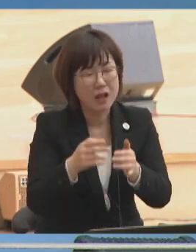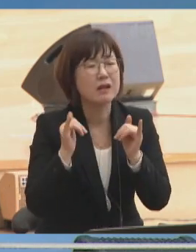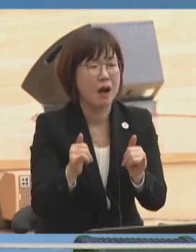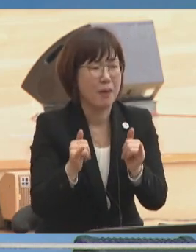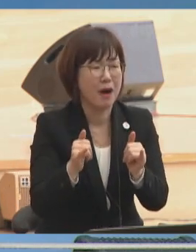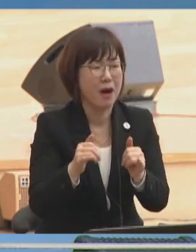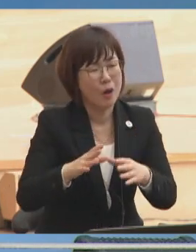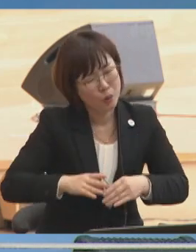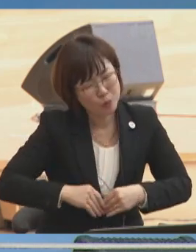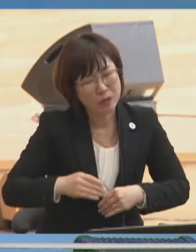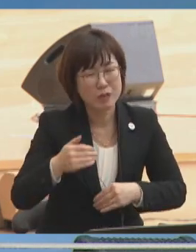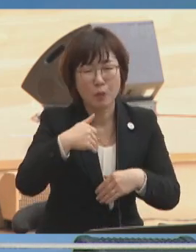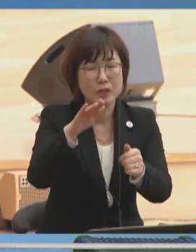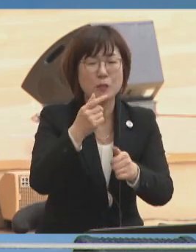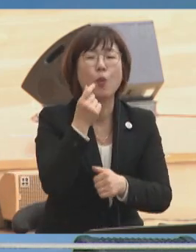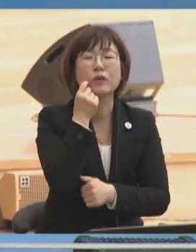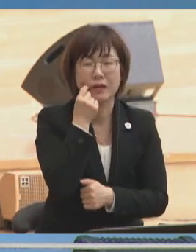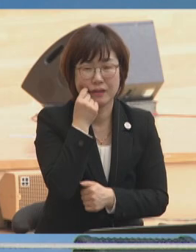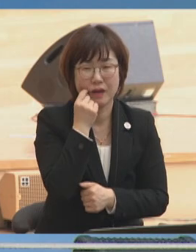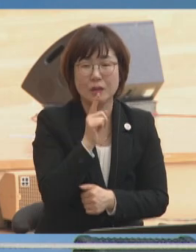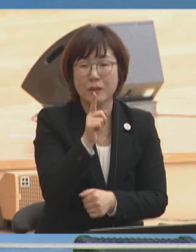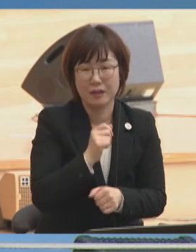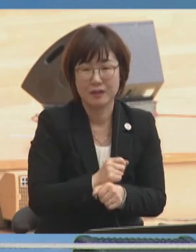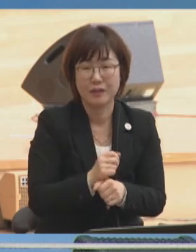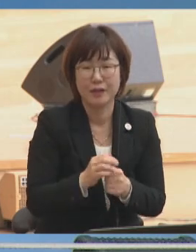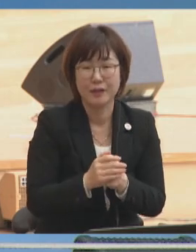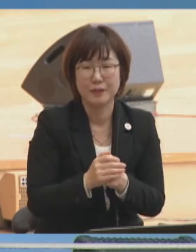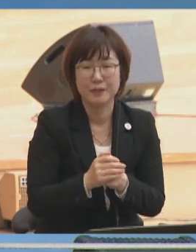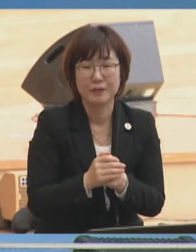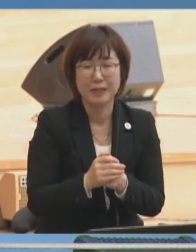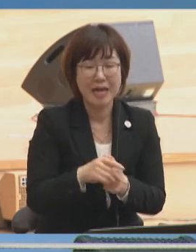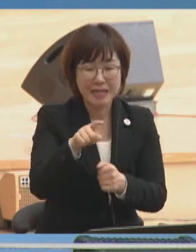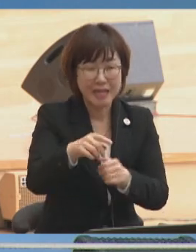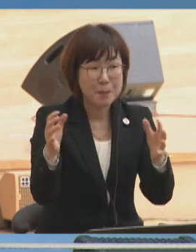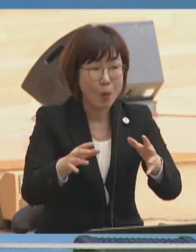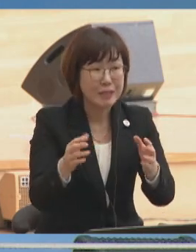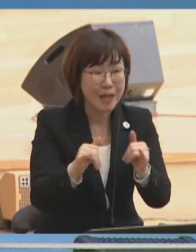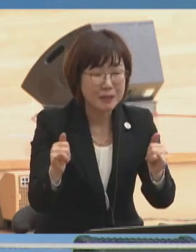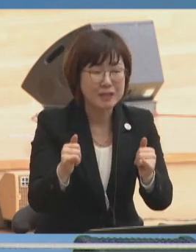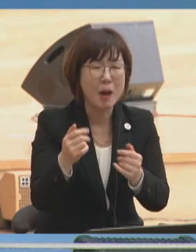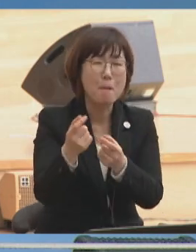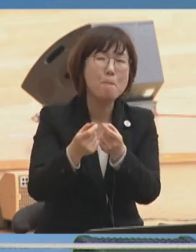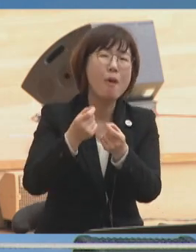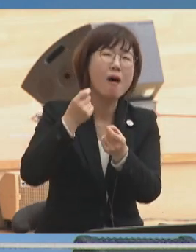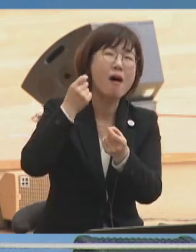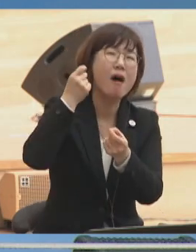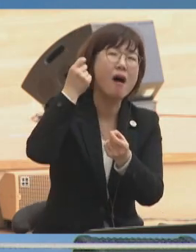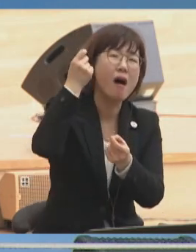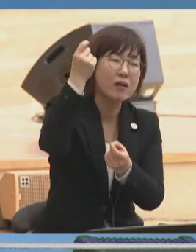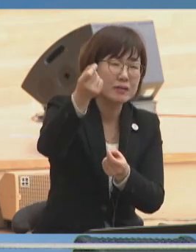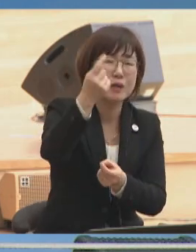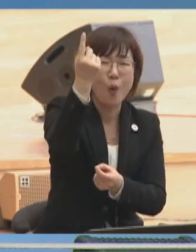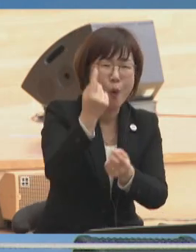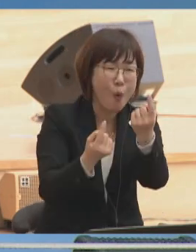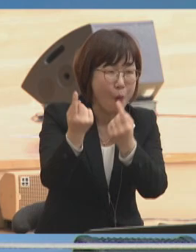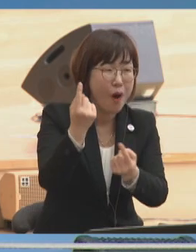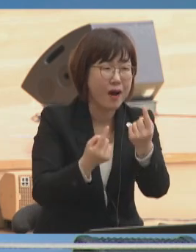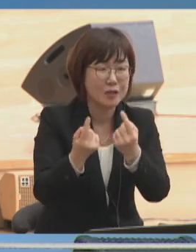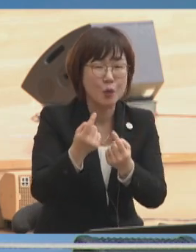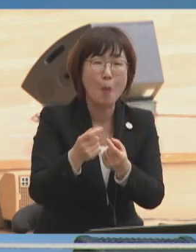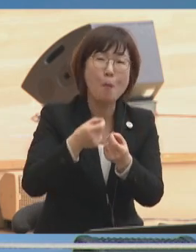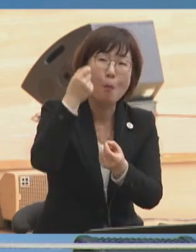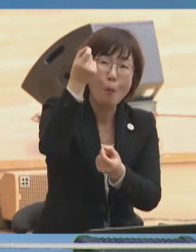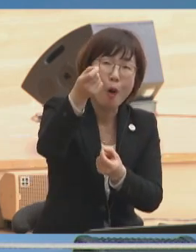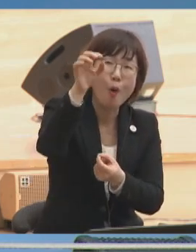굶겨 보내지 못하겠노라. 무슨 말입니까? 여기에 모인 사람들은 먼 길을 와서 지금 주님 앞에 와 있는 거죠.